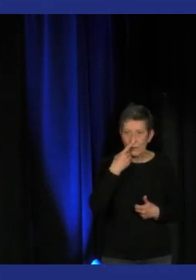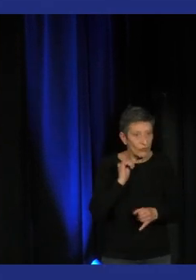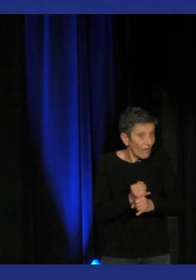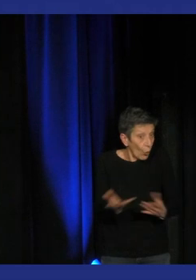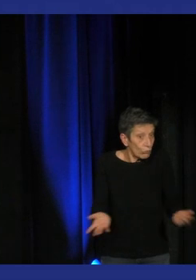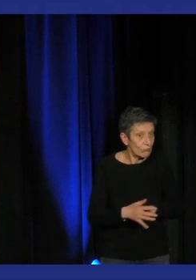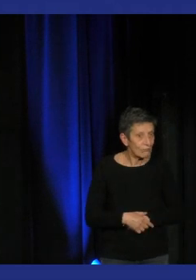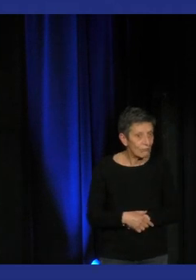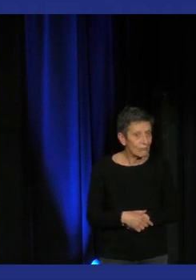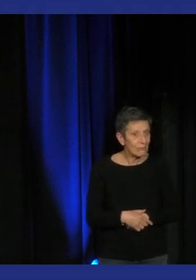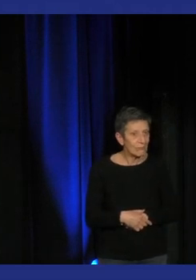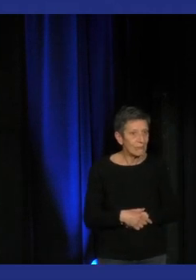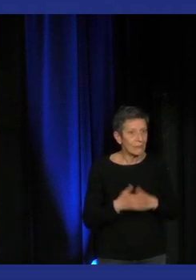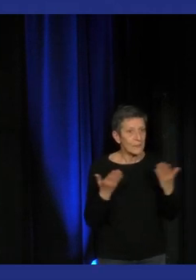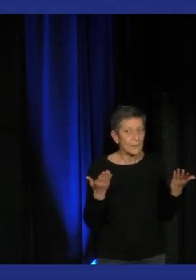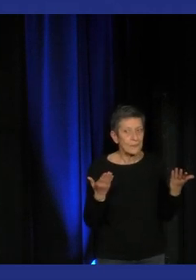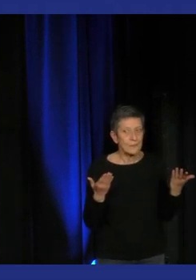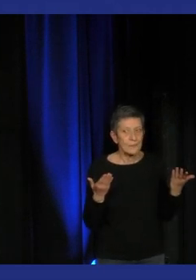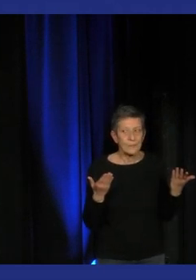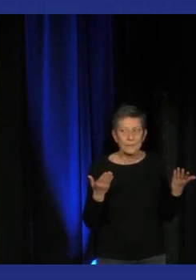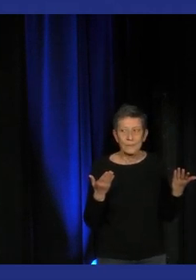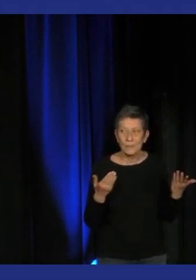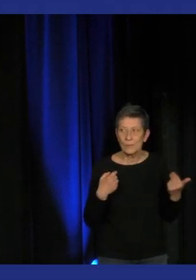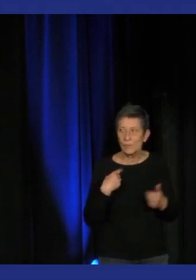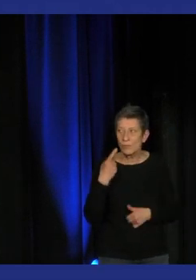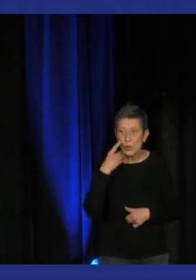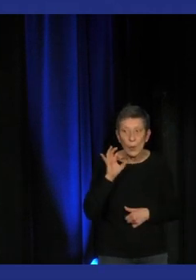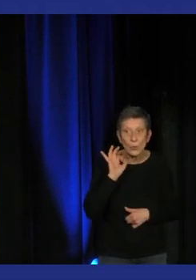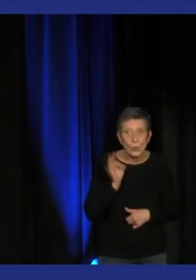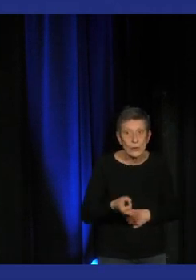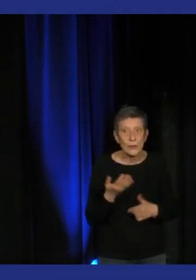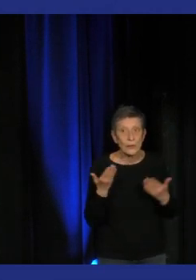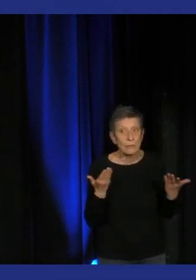faux. Donc, ce serait important... Ouais, de revenir un peu à,